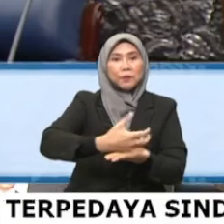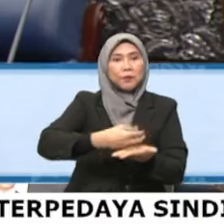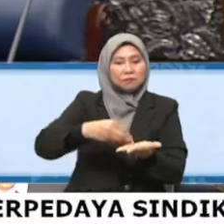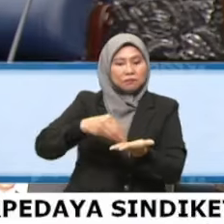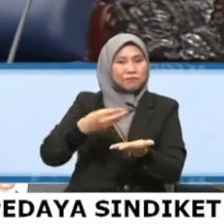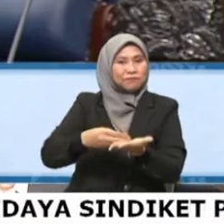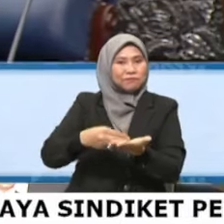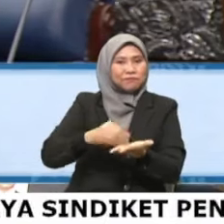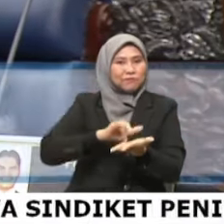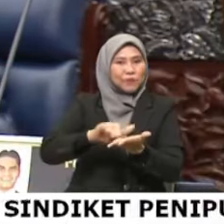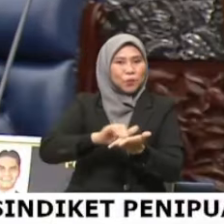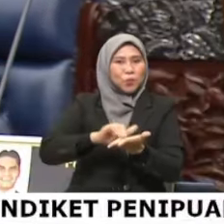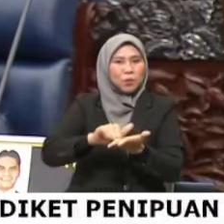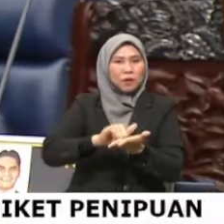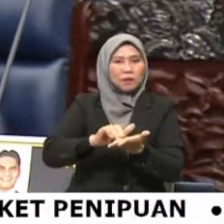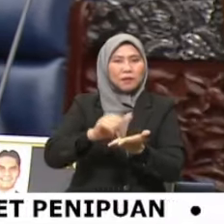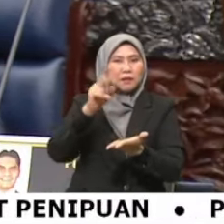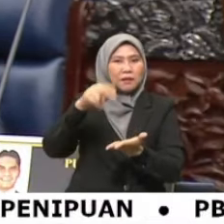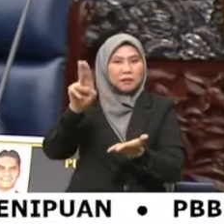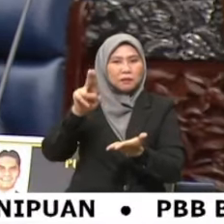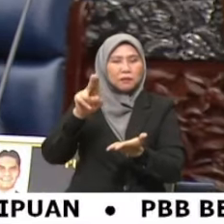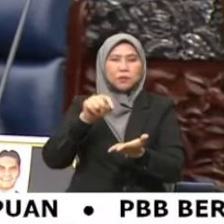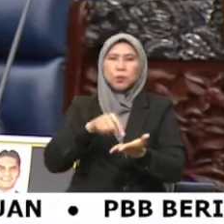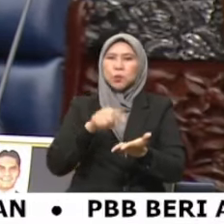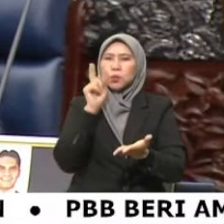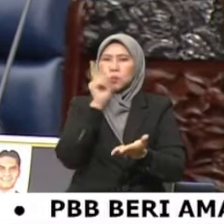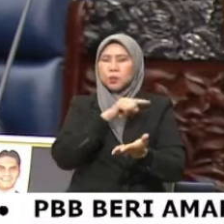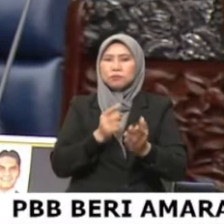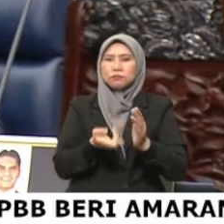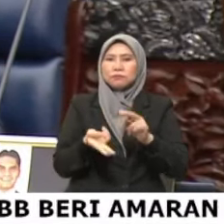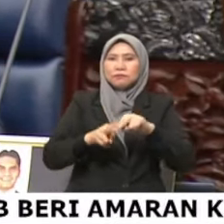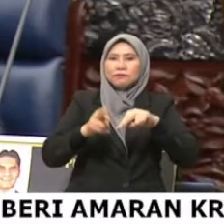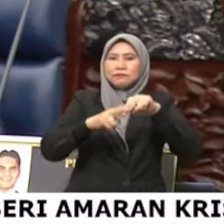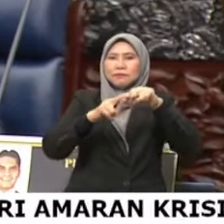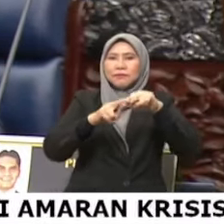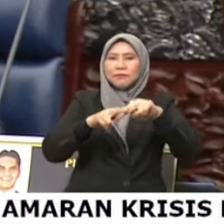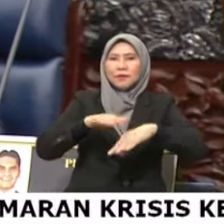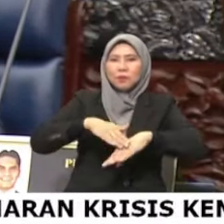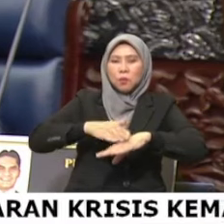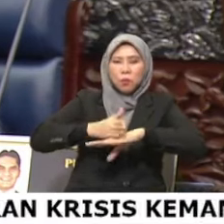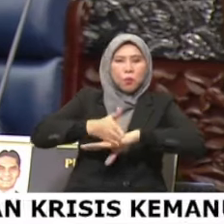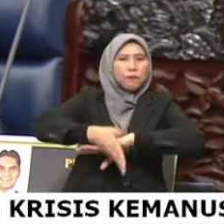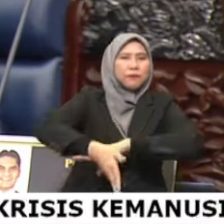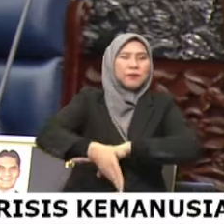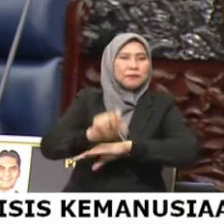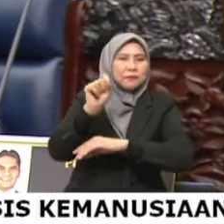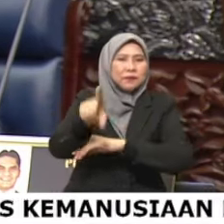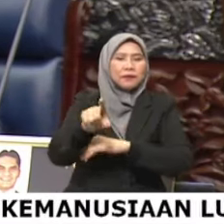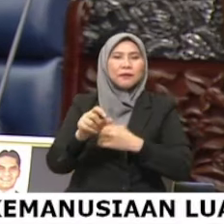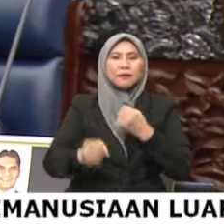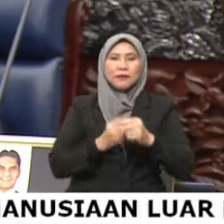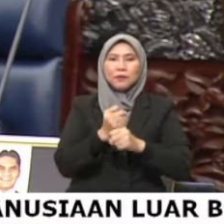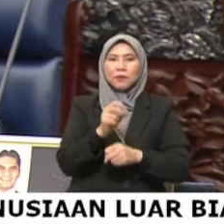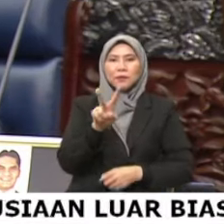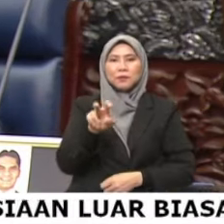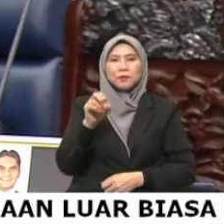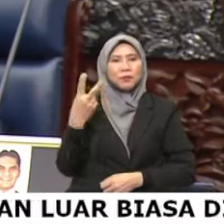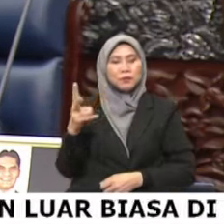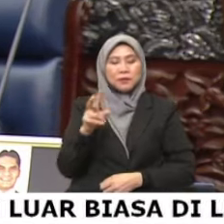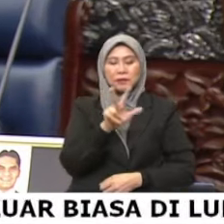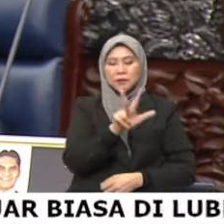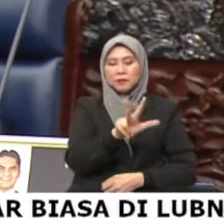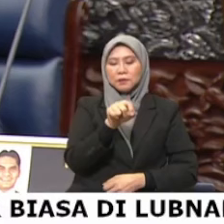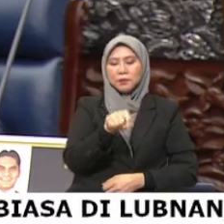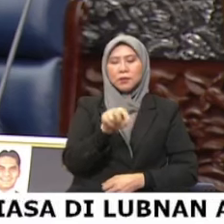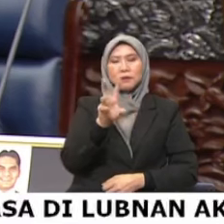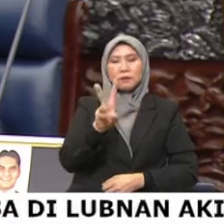persediaan halal meningkat mendadak lebih daripada 100%. Tahun 2012, 3.6